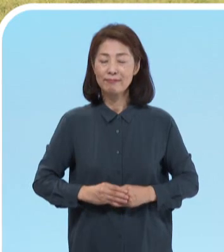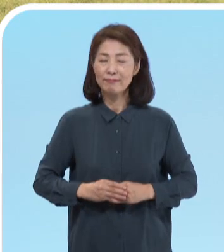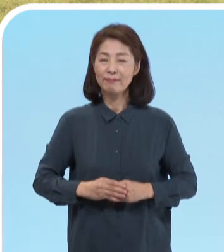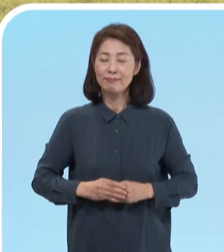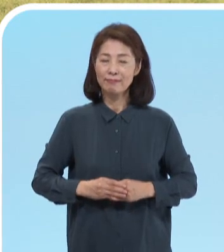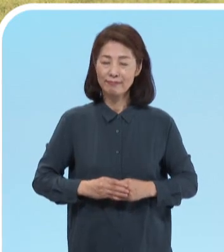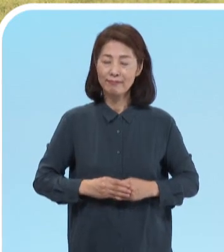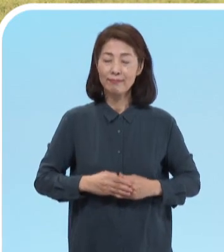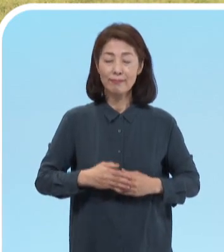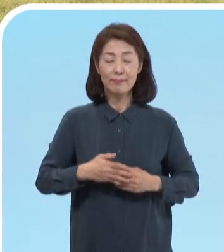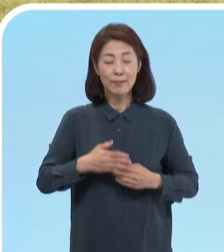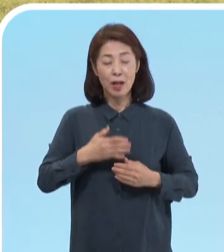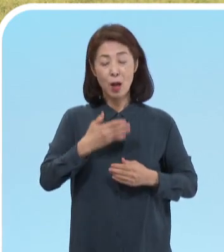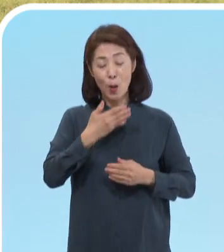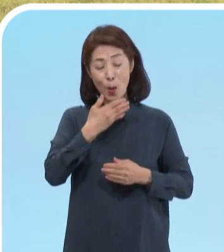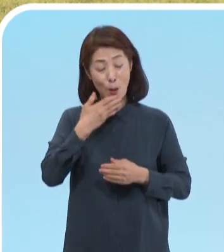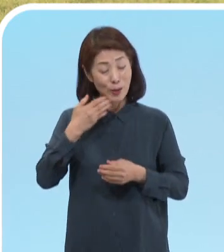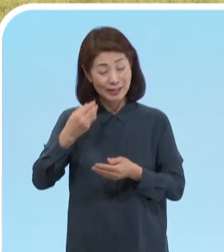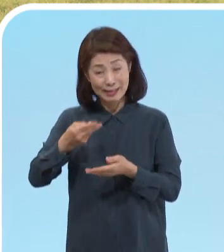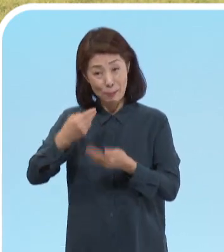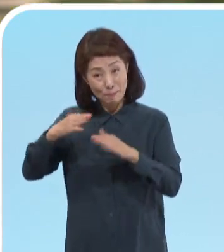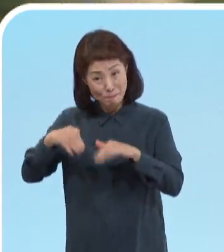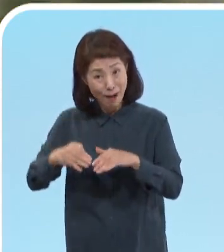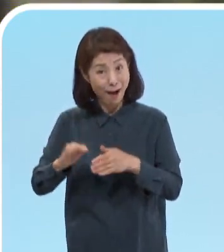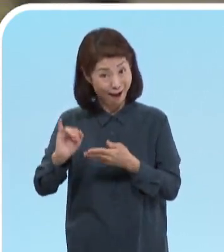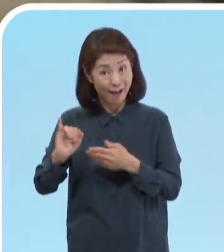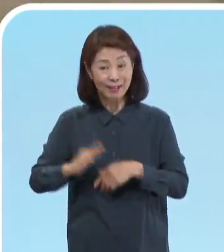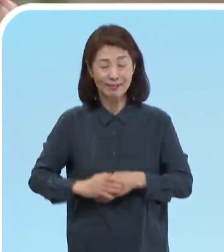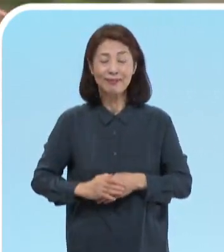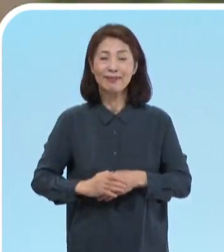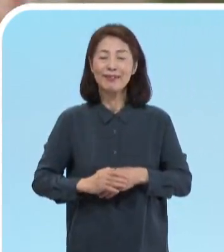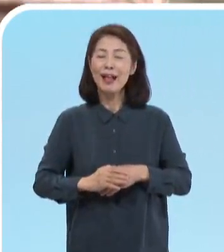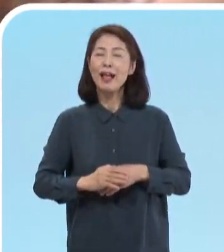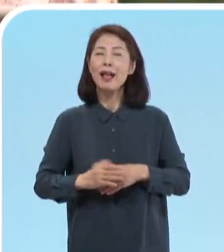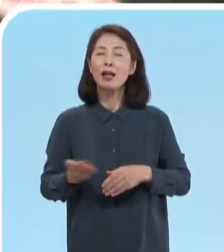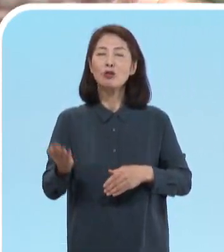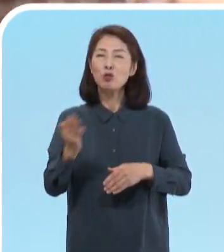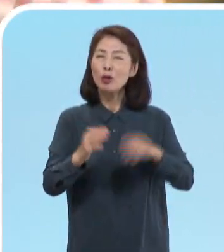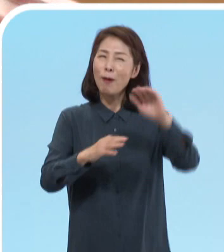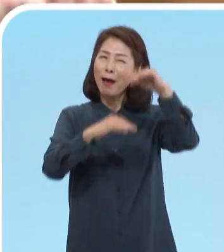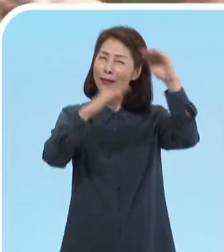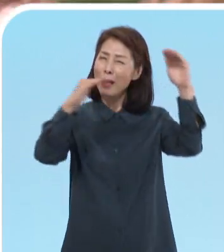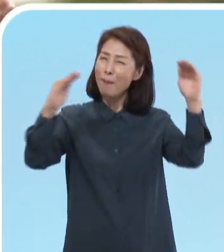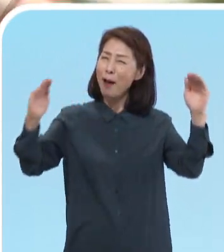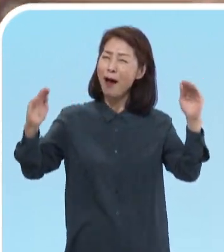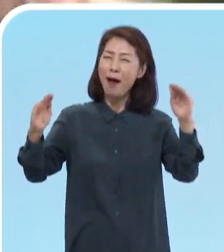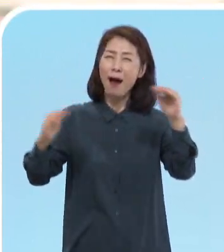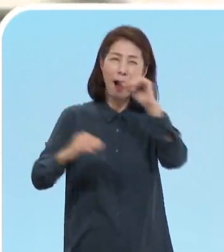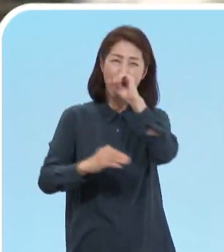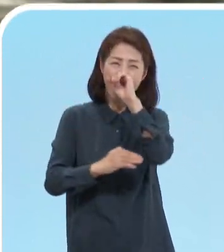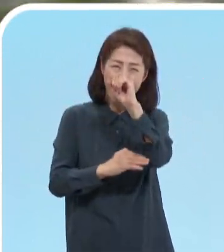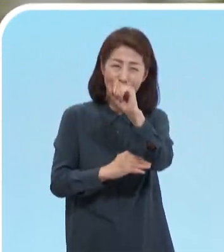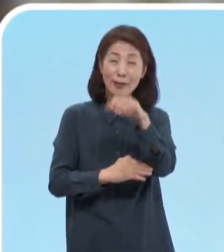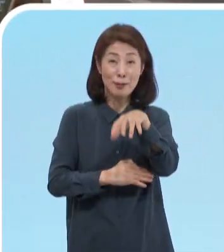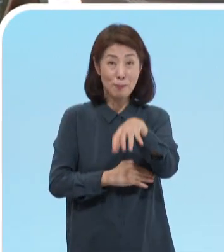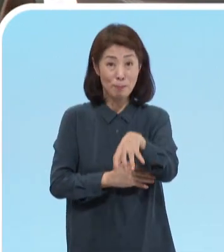美味しいものを楽しんだ綾羽さん、豊かな自然を満喫できる場所へ。